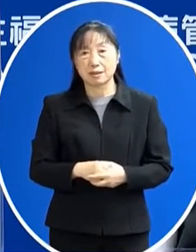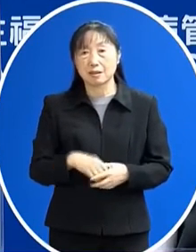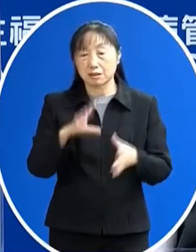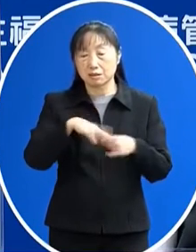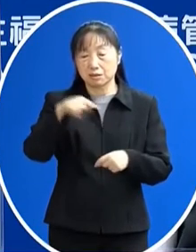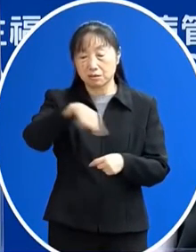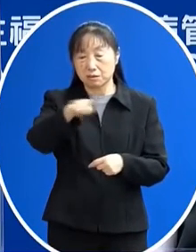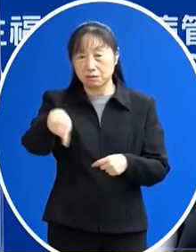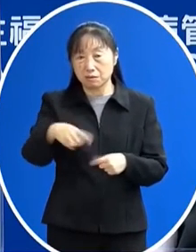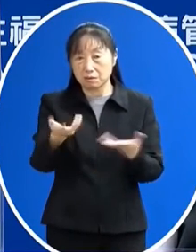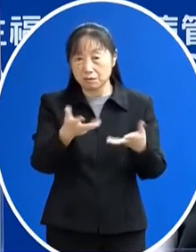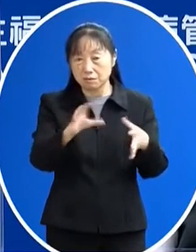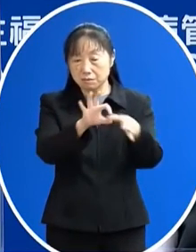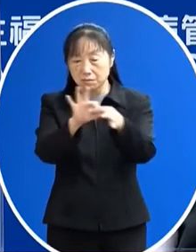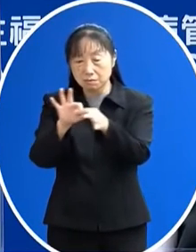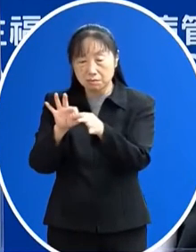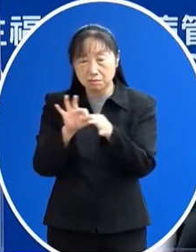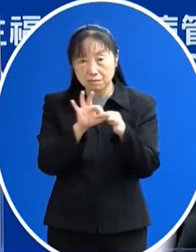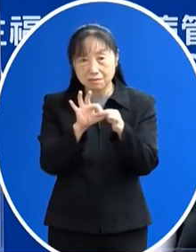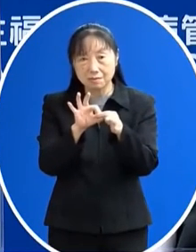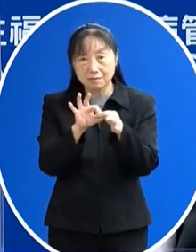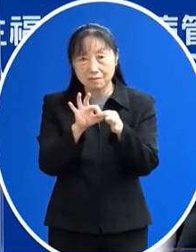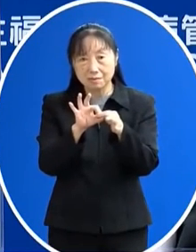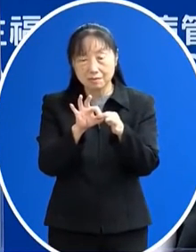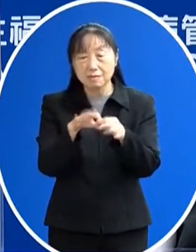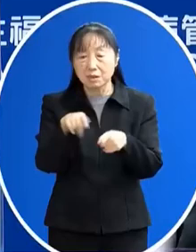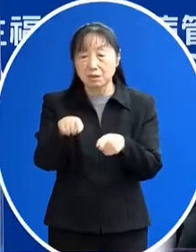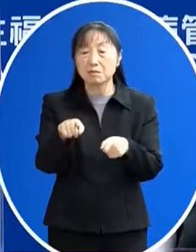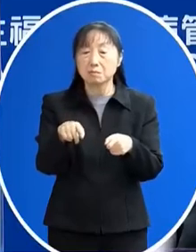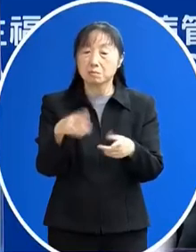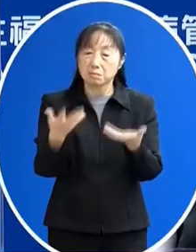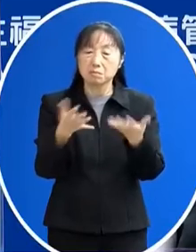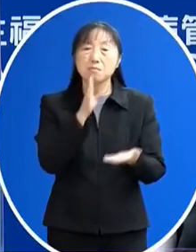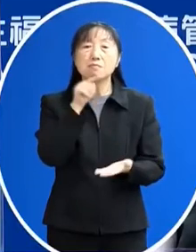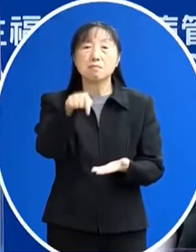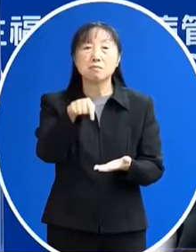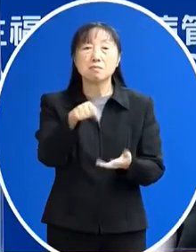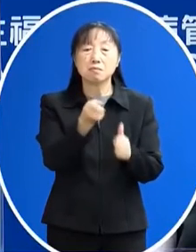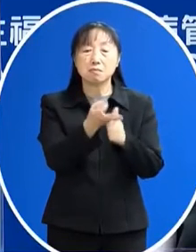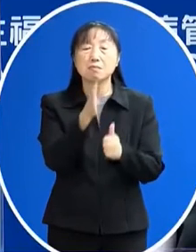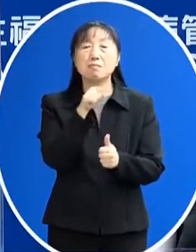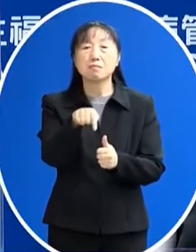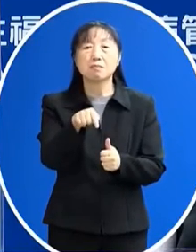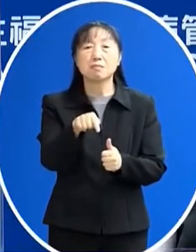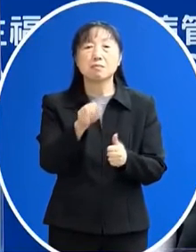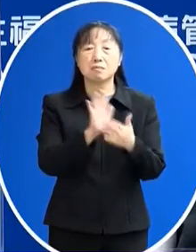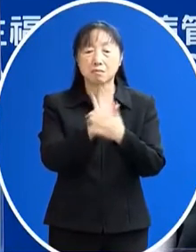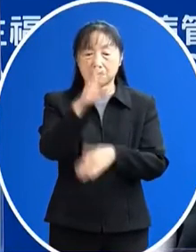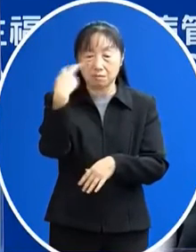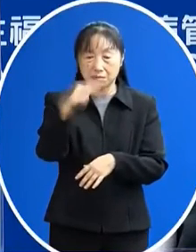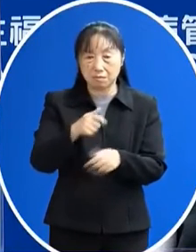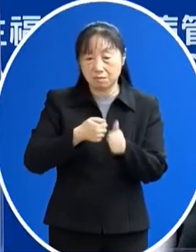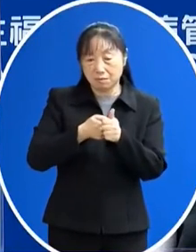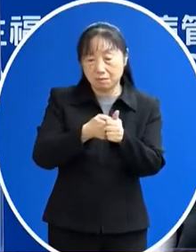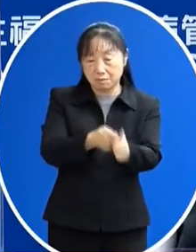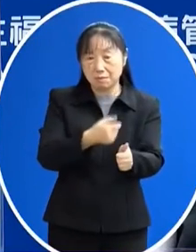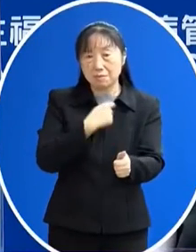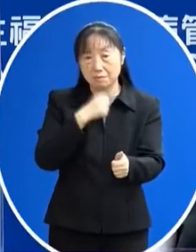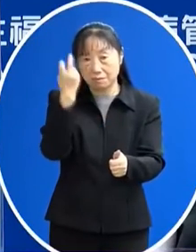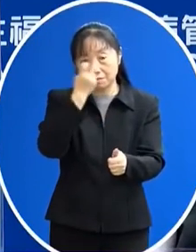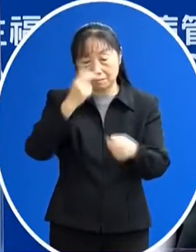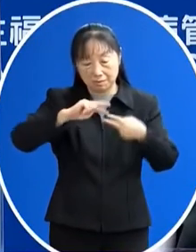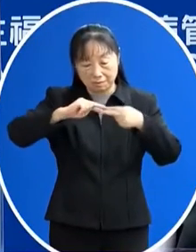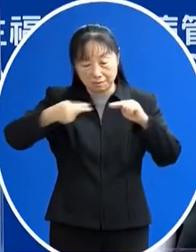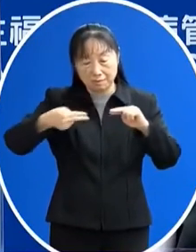接起来，那也在属于我们比较可了解的范围。那当然未来这个还要持续的看他的基因的定